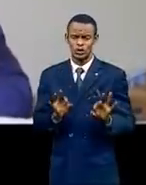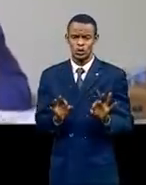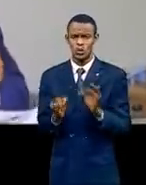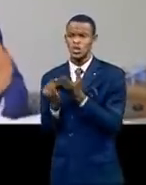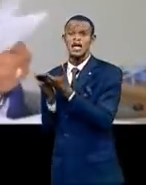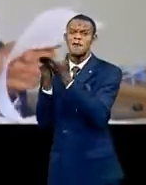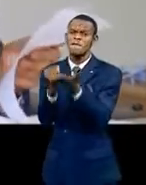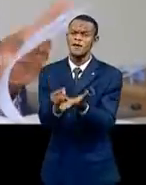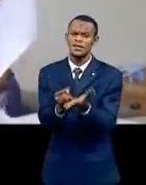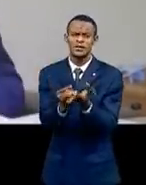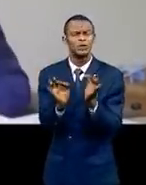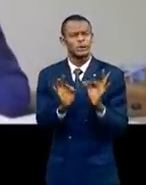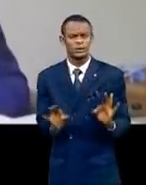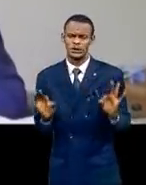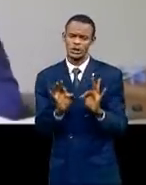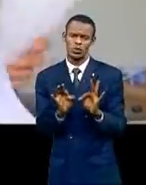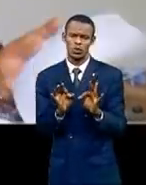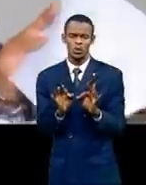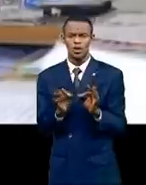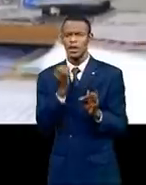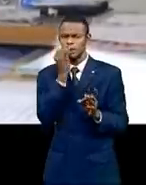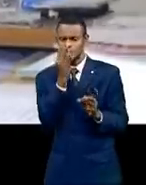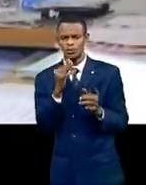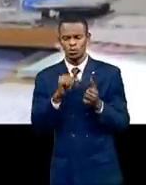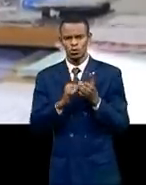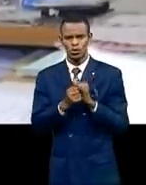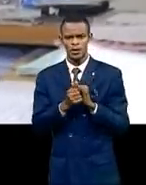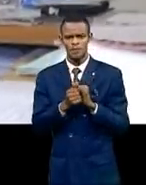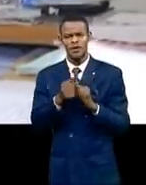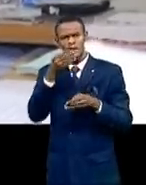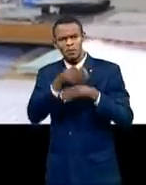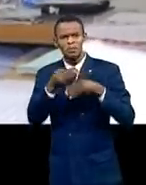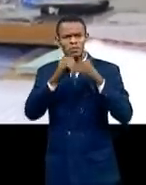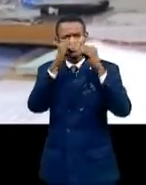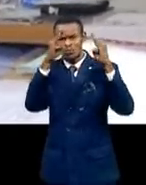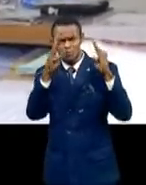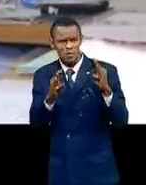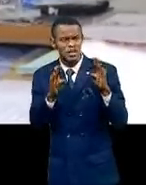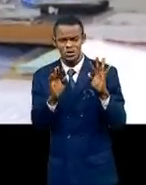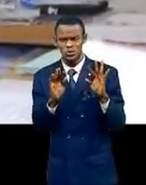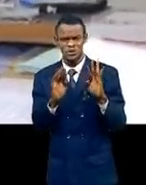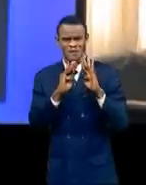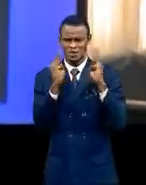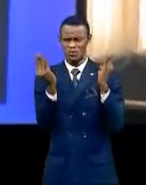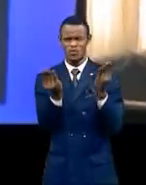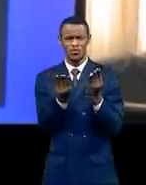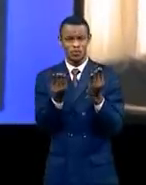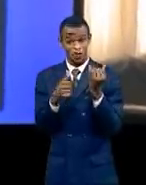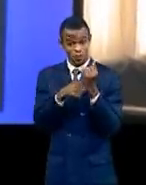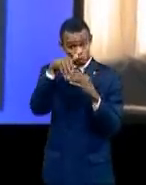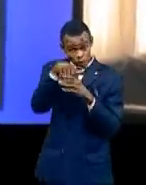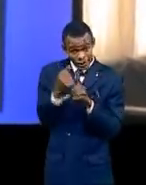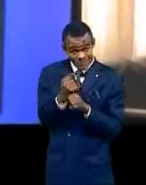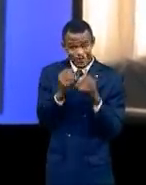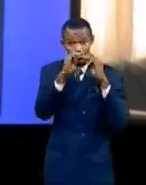investissement. Il concerne notamment la réhabilitation, les renouvellements et ou la modernisation des infrastructures et des